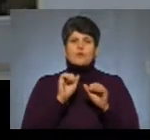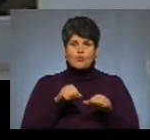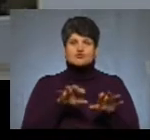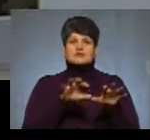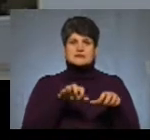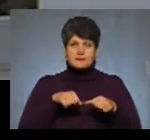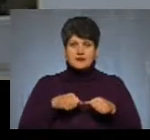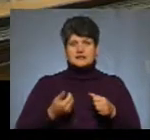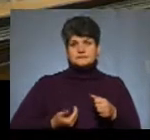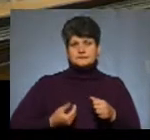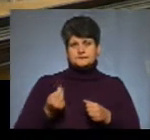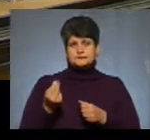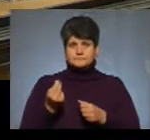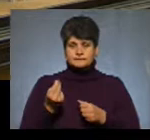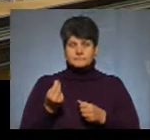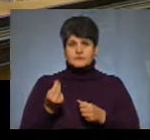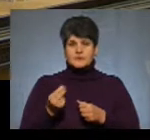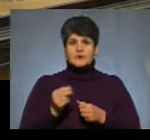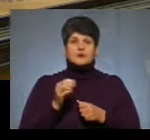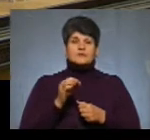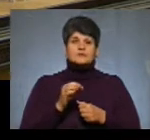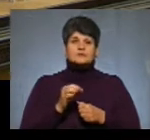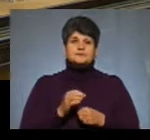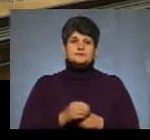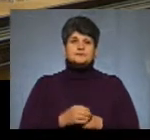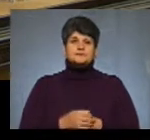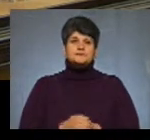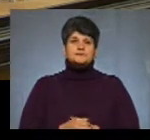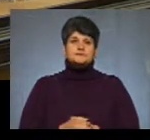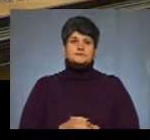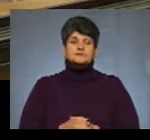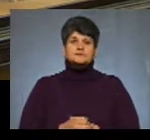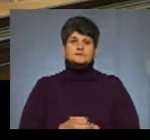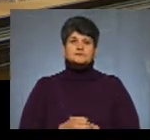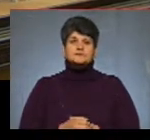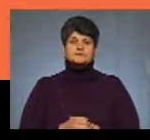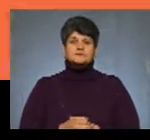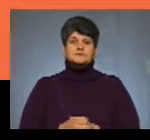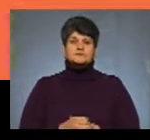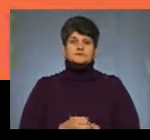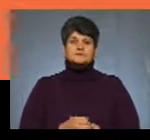забрати з банку готівкою. Орина Легащова, Сергій Тищенко. Новини на Першому.